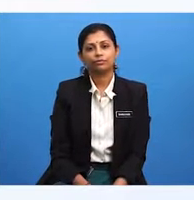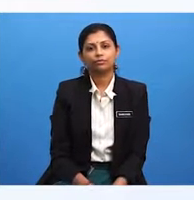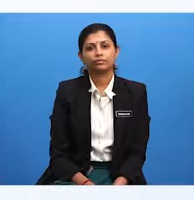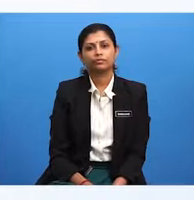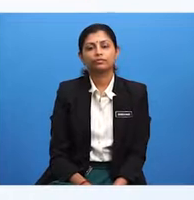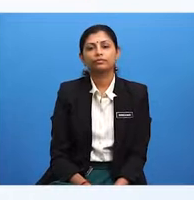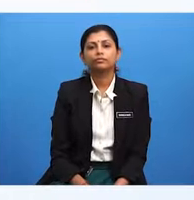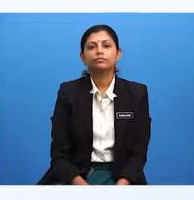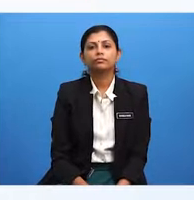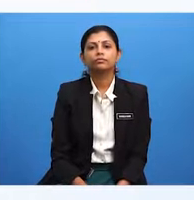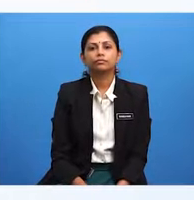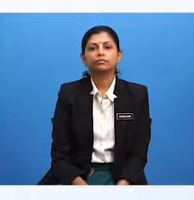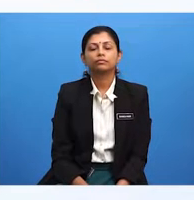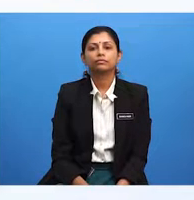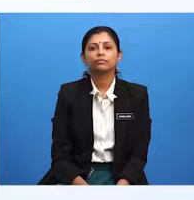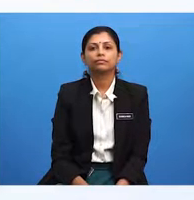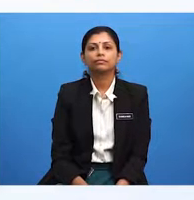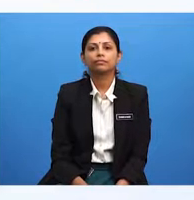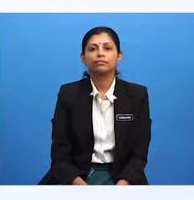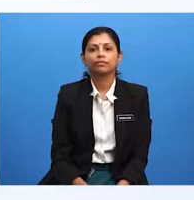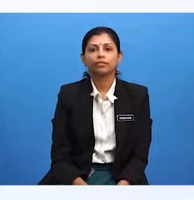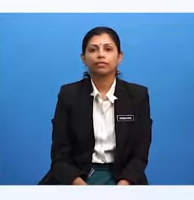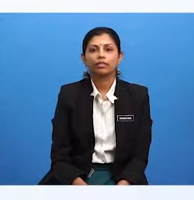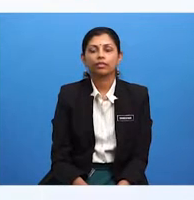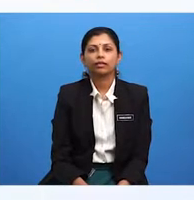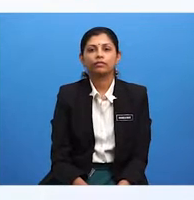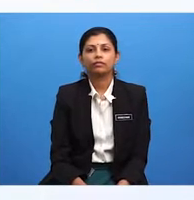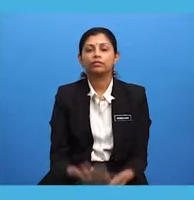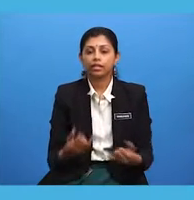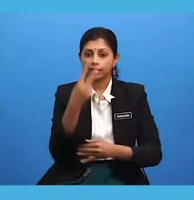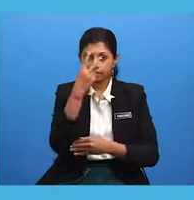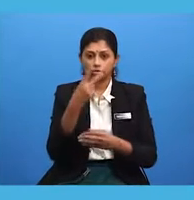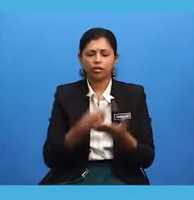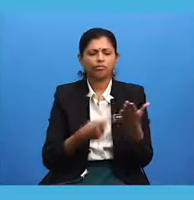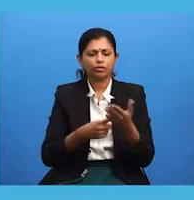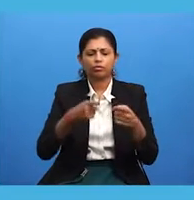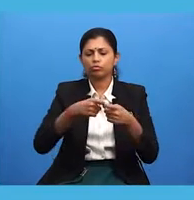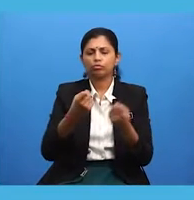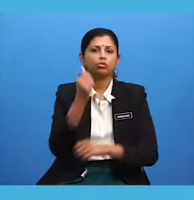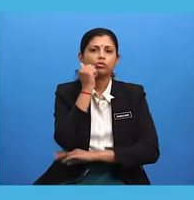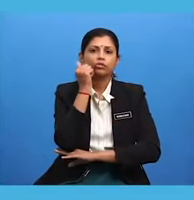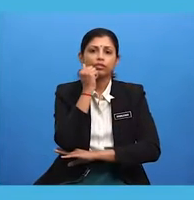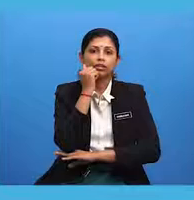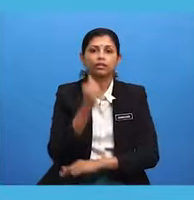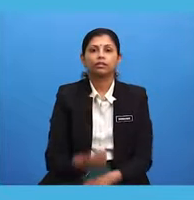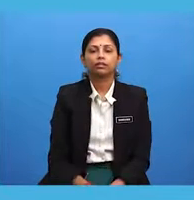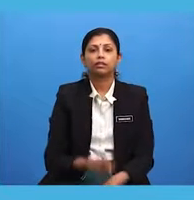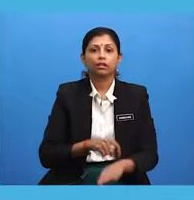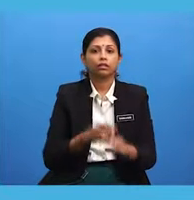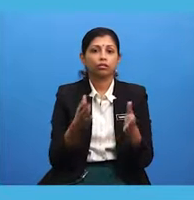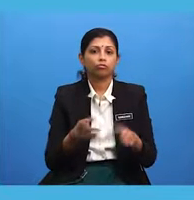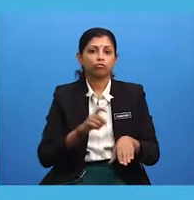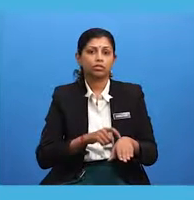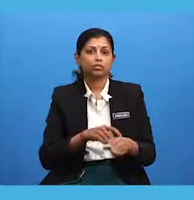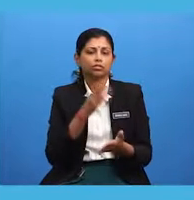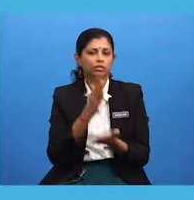Sekarang, mari kita lihat apakah itu putus haid. Putus haid adalah tempoh